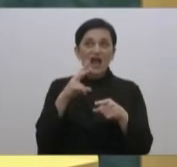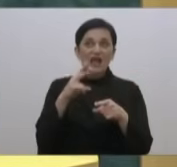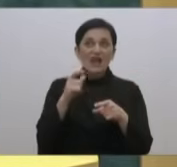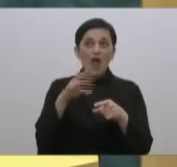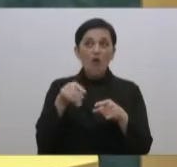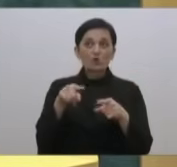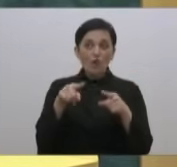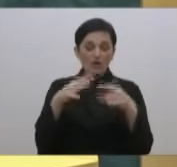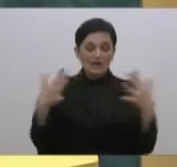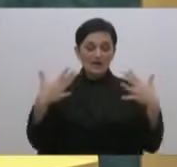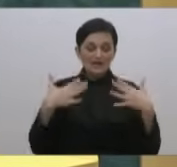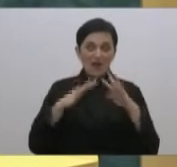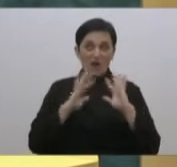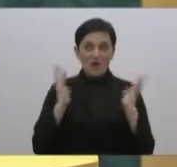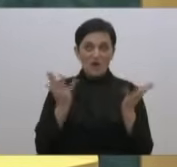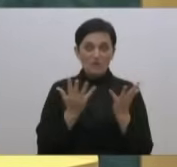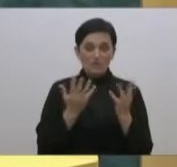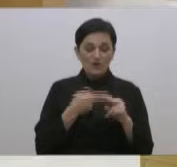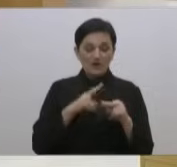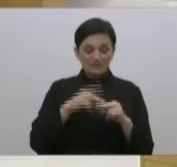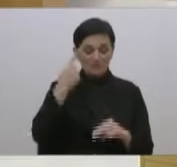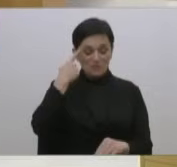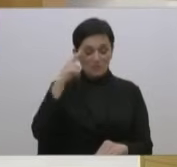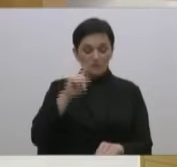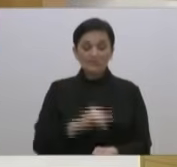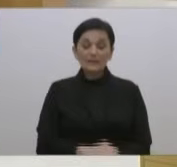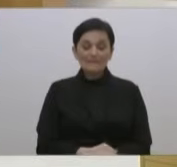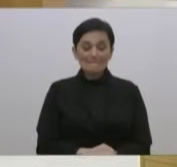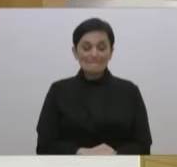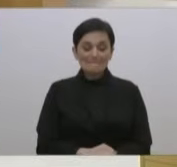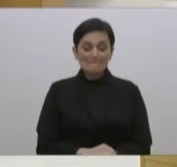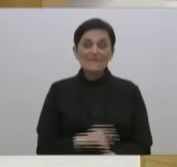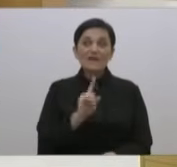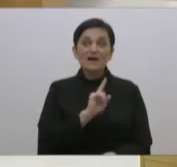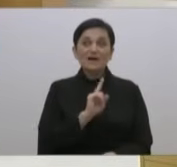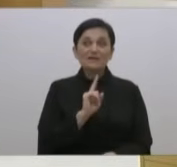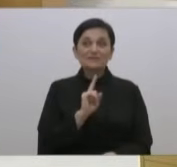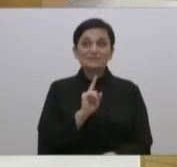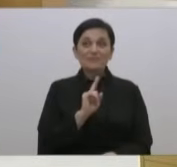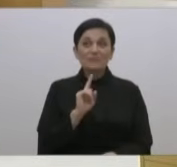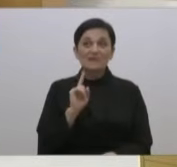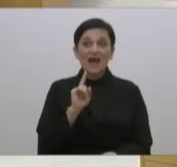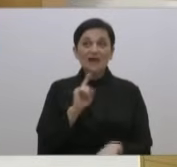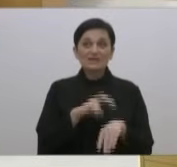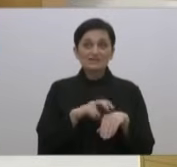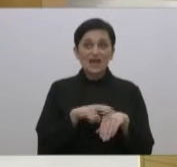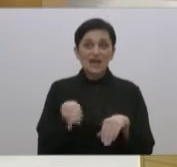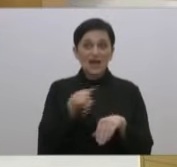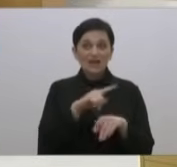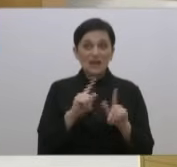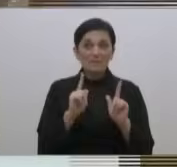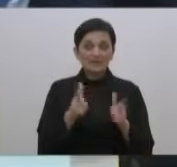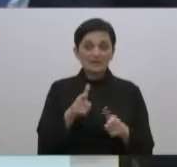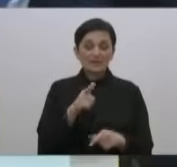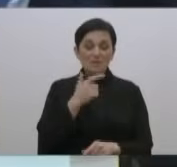lelos escrebulu. Es moi picres. Ai ragața, echime vidam etahmebian,